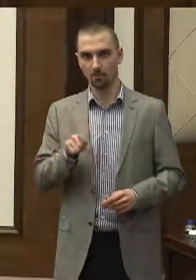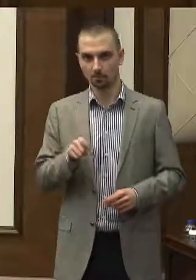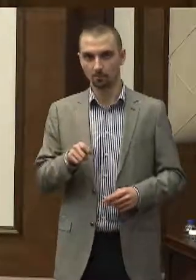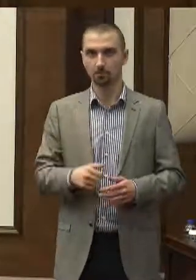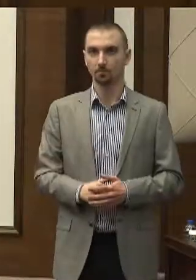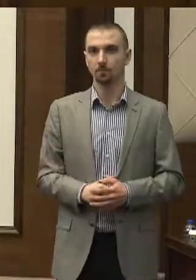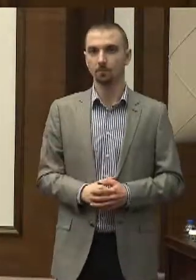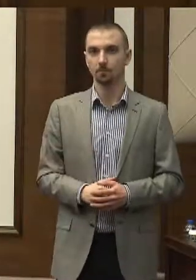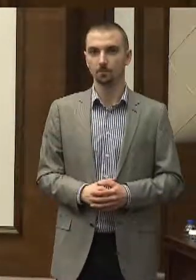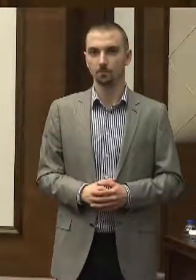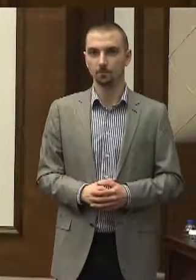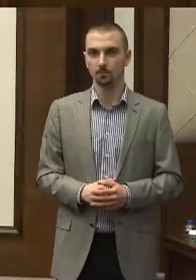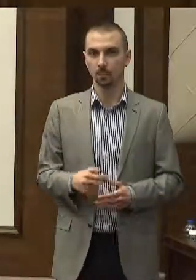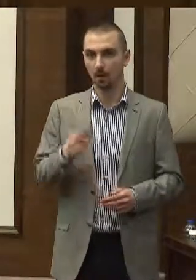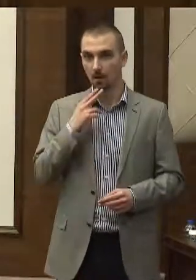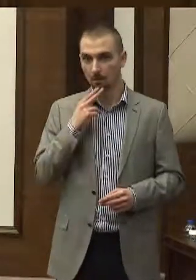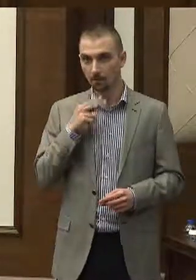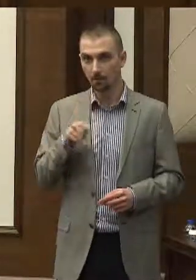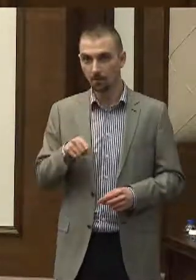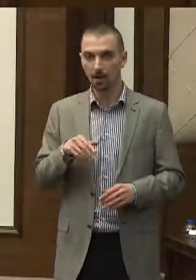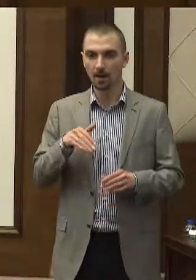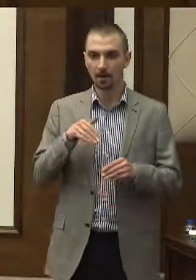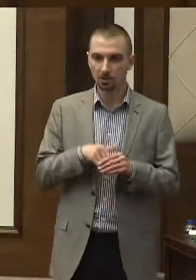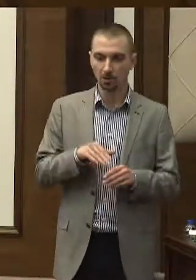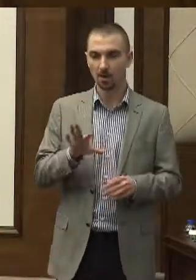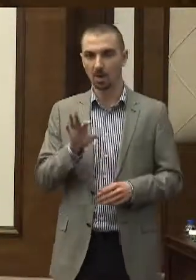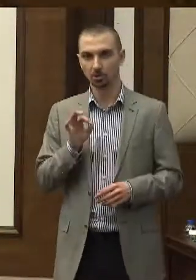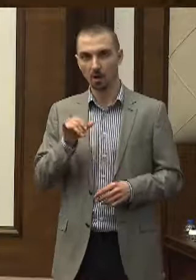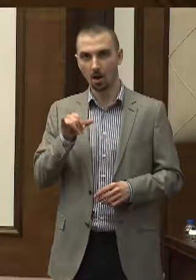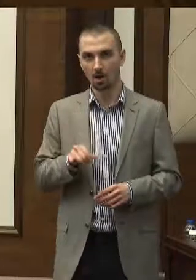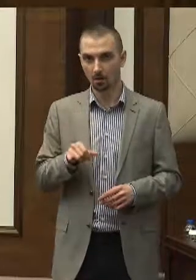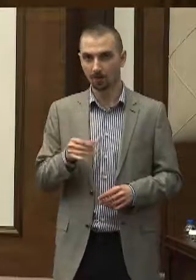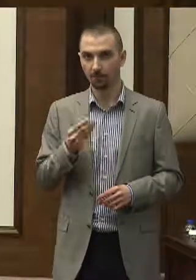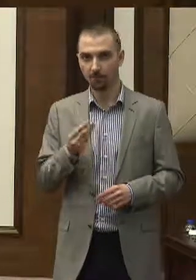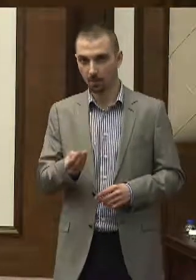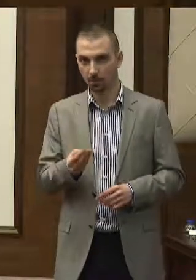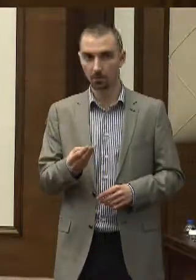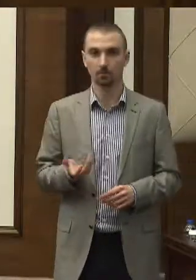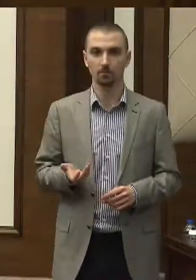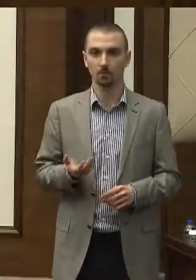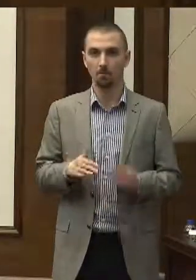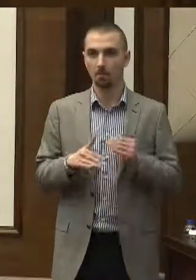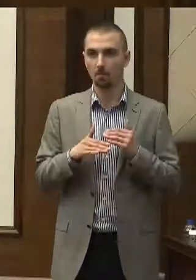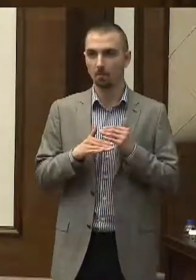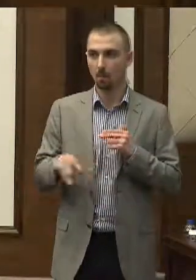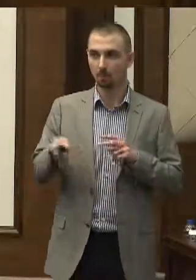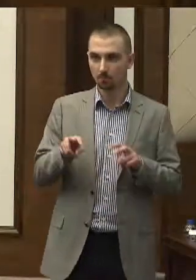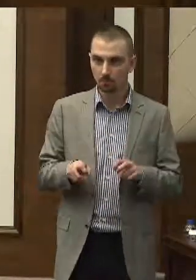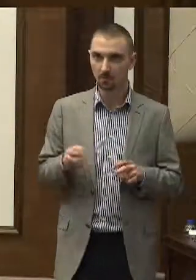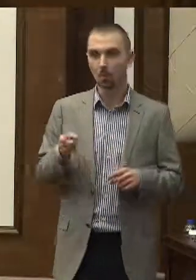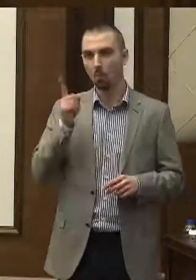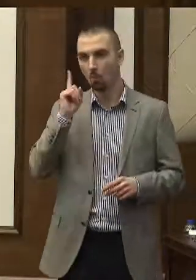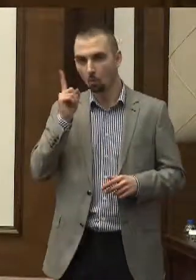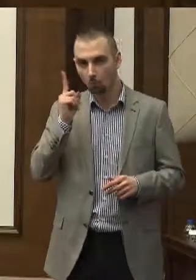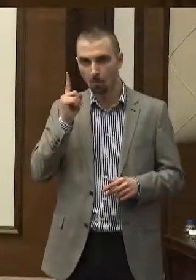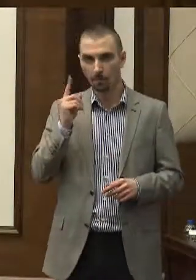Kronolojik olarak kadınımıza seçme, seçilme hakkının verilişini masa başında, sıra başında